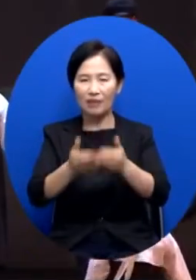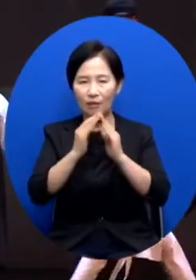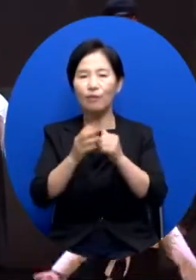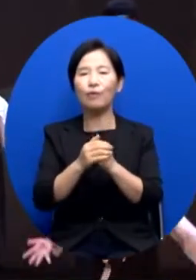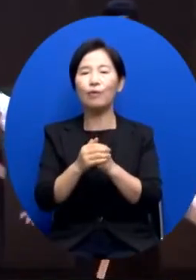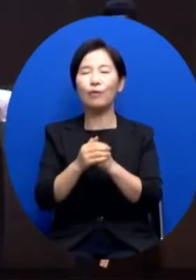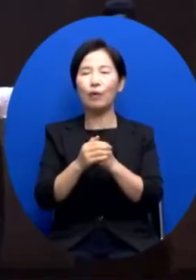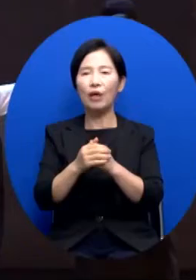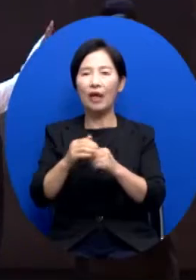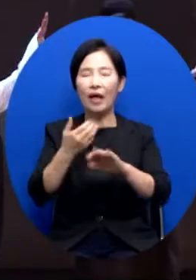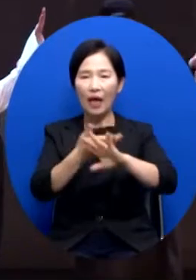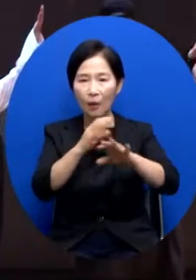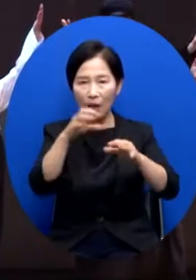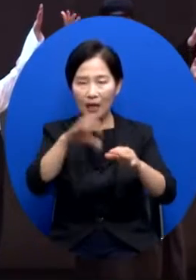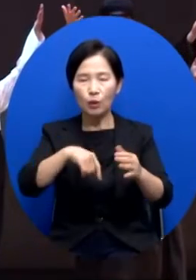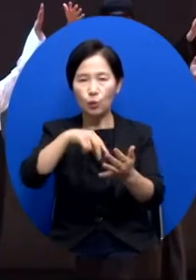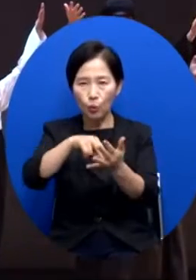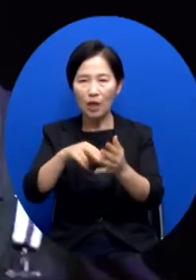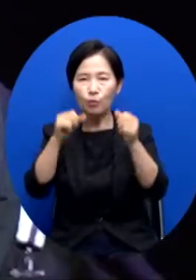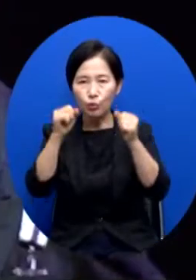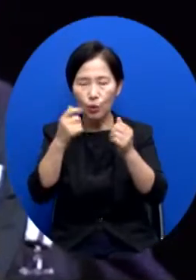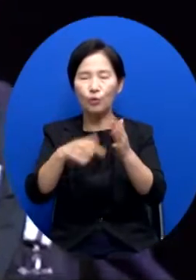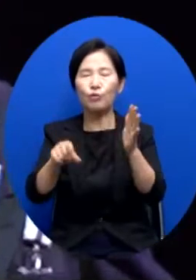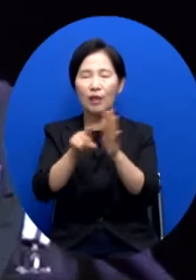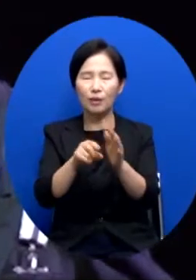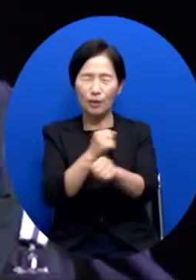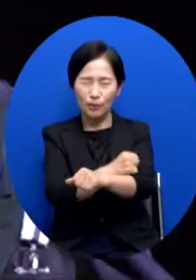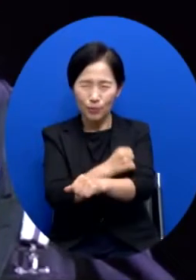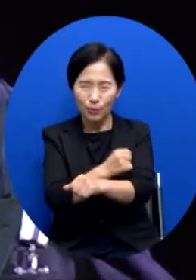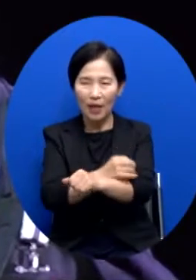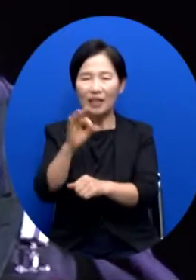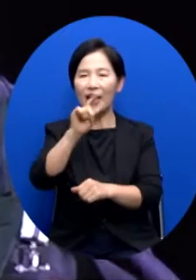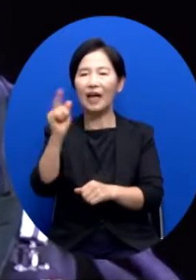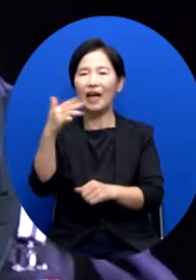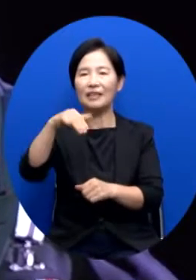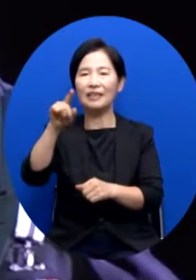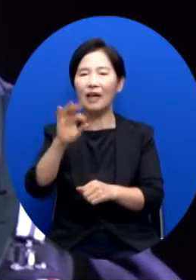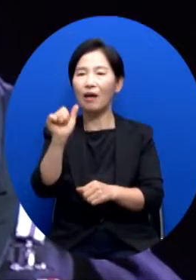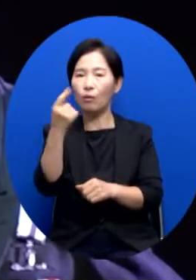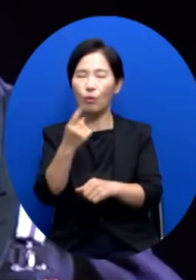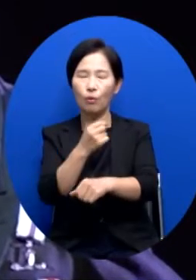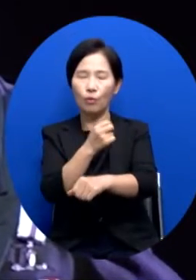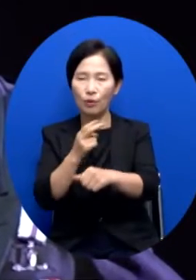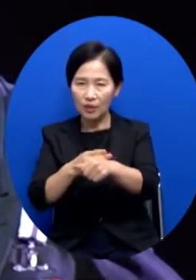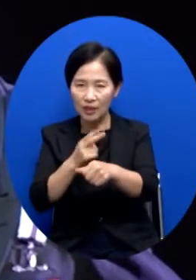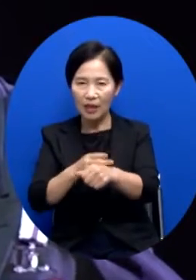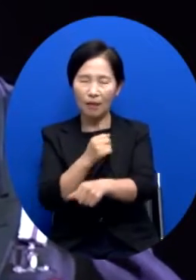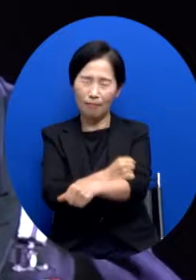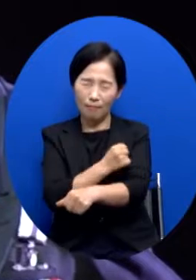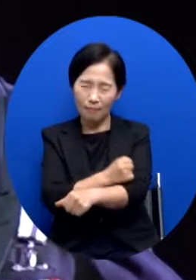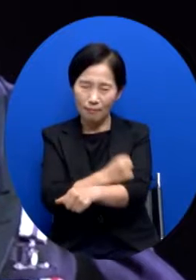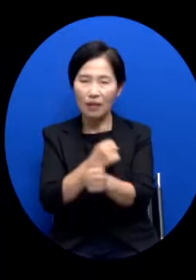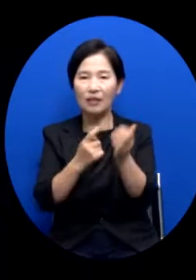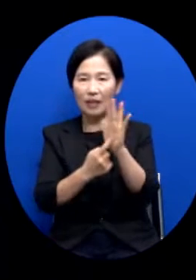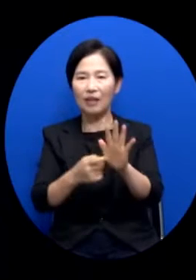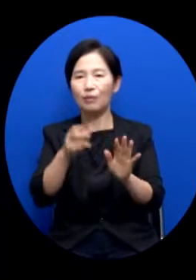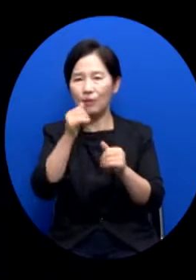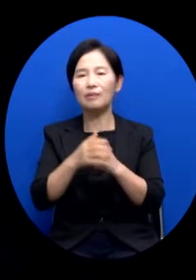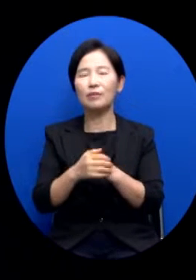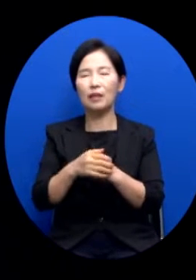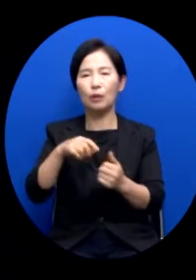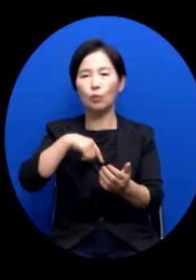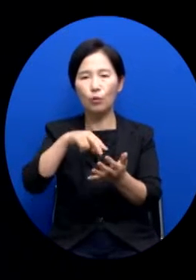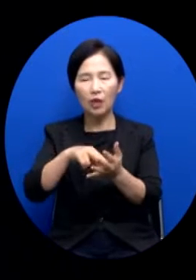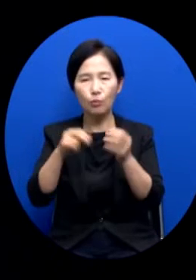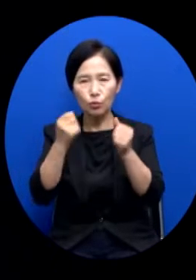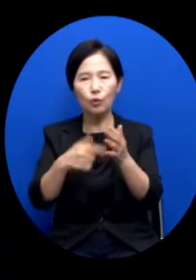독립운동의 구심점으로 활약한 안창호 선생의 업적을 생생하게 보여주고 있습니다. 특별히 독립운동을